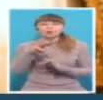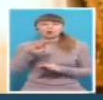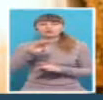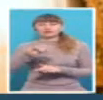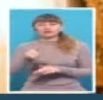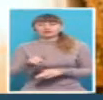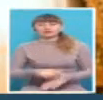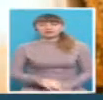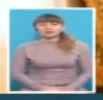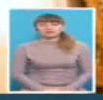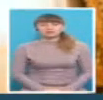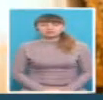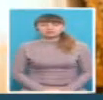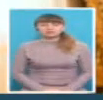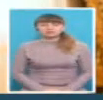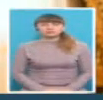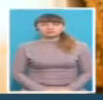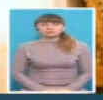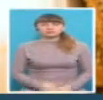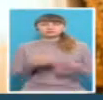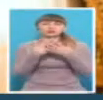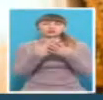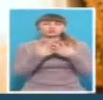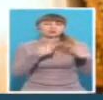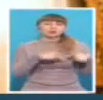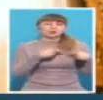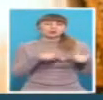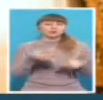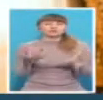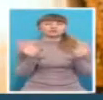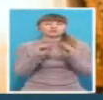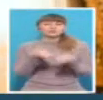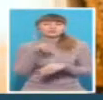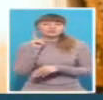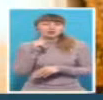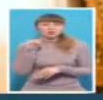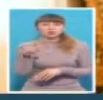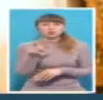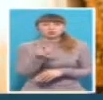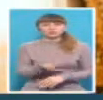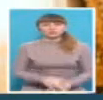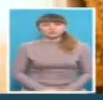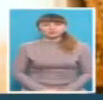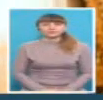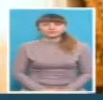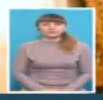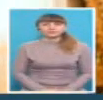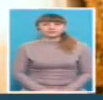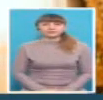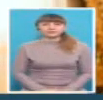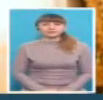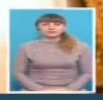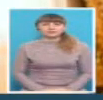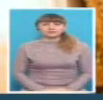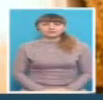бізге қатысты жұмыстары бар, жастар отанға сәтті қадам, осыларға байланысты елге келген жастарды қолдау мәселесінде де нұротандықтардың атқарып